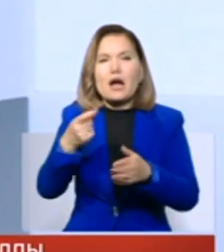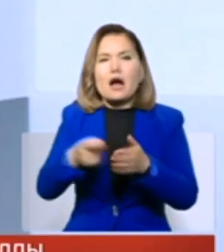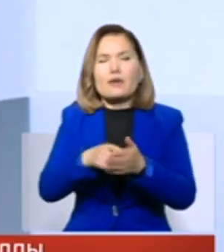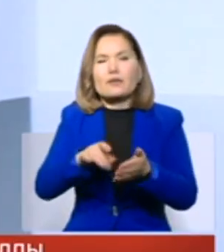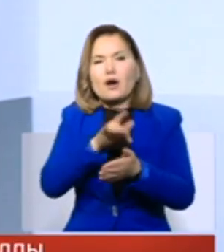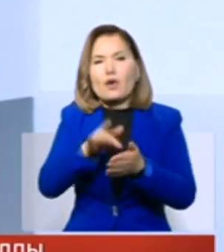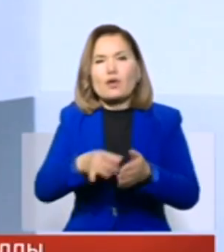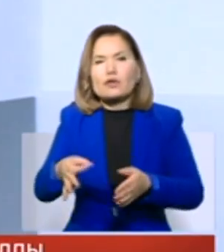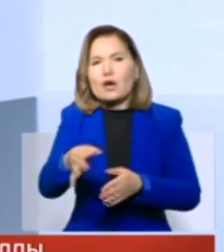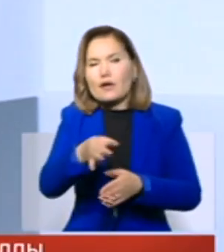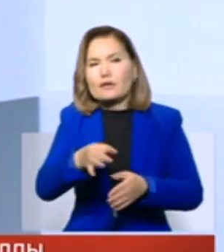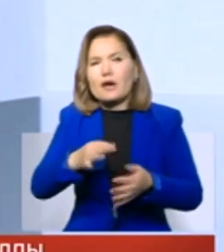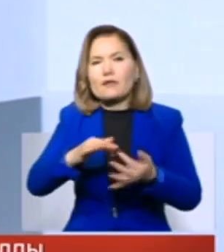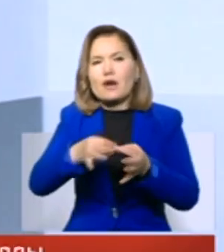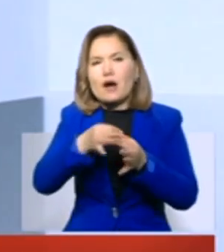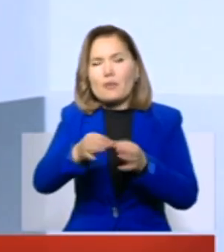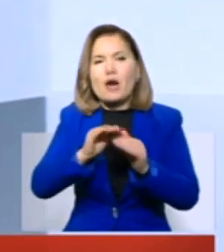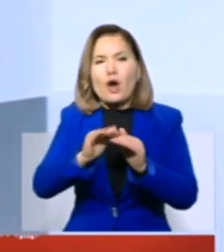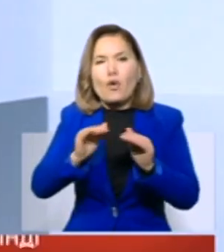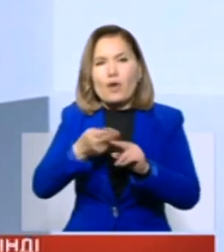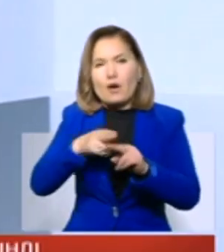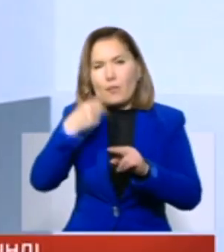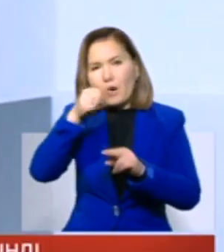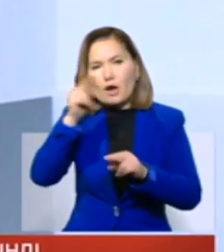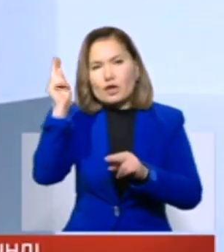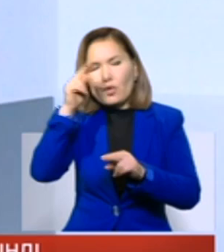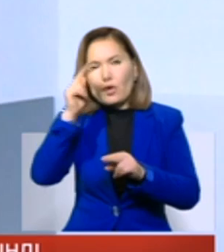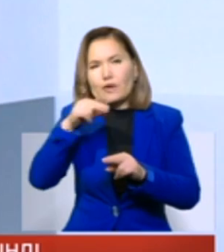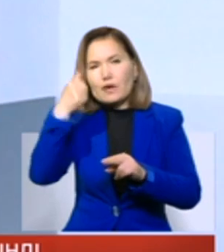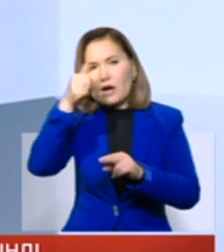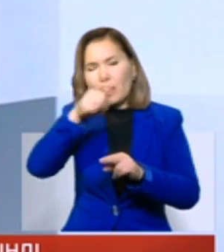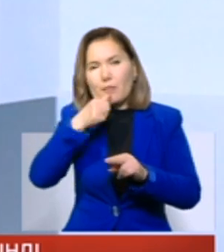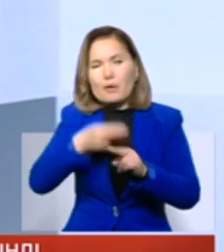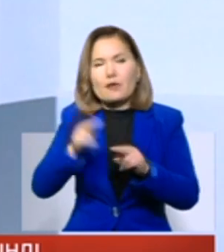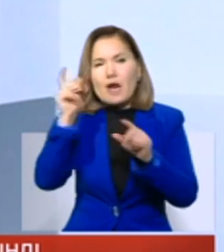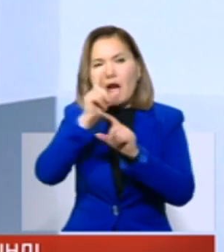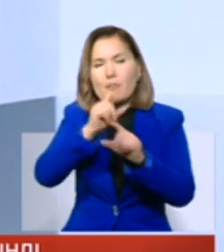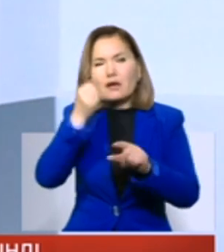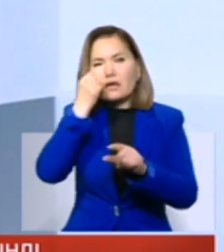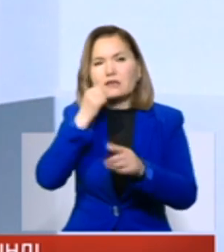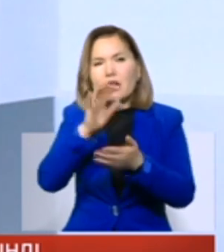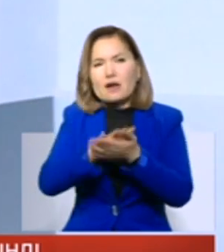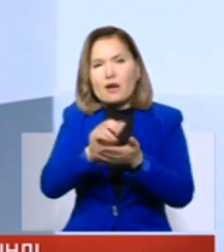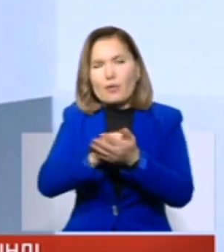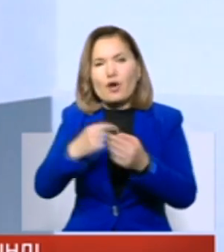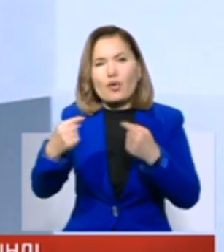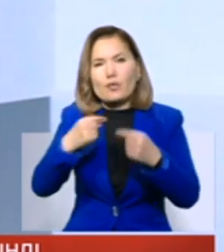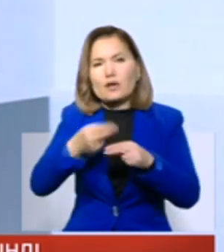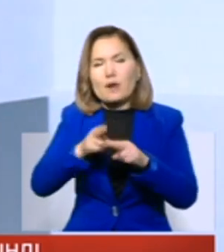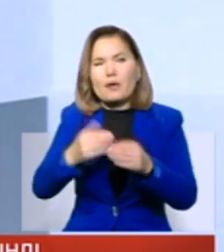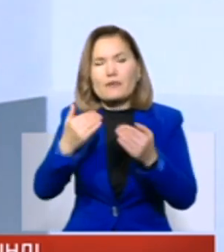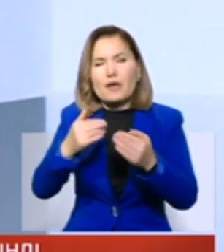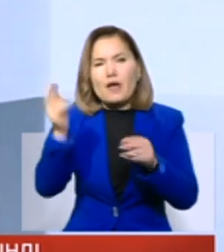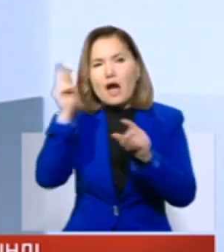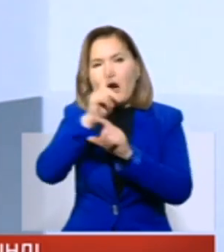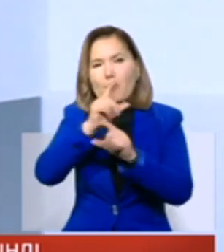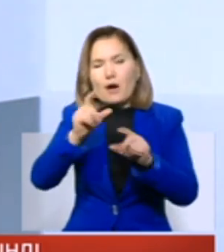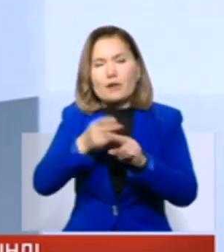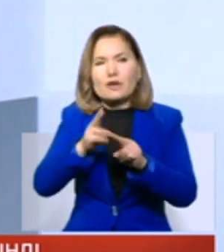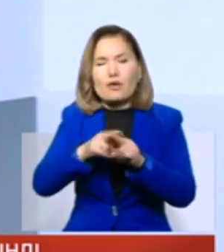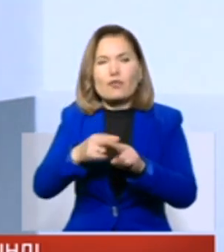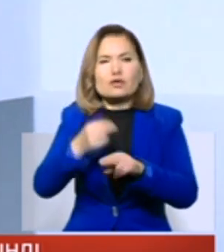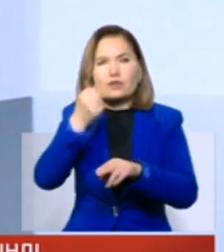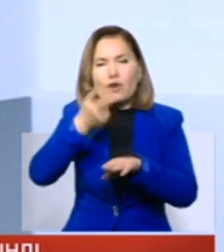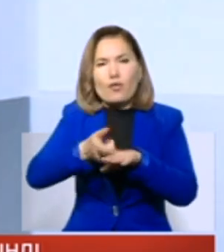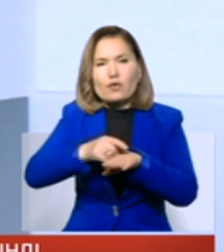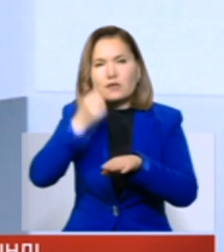Қарағанды облысы Талда ауылының оқушылары биылғы оқу жылын апатты мектепте аяқтады. Білім ордасы қазір темір құрсаулардың